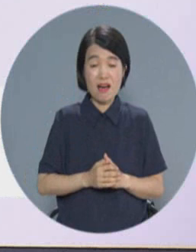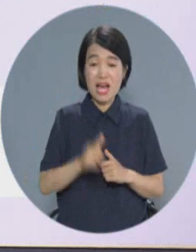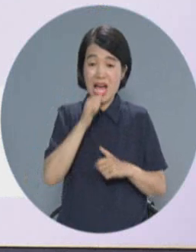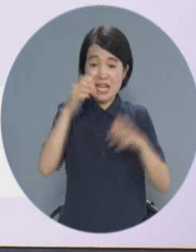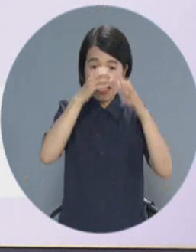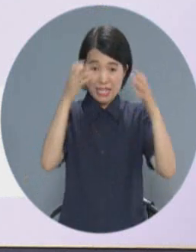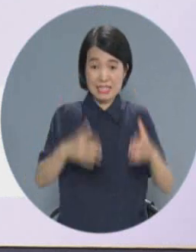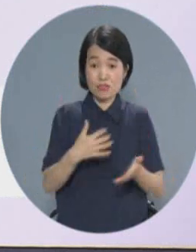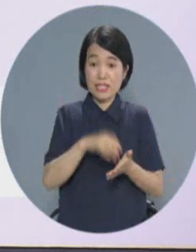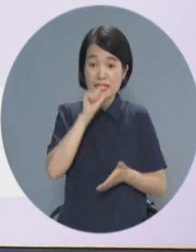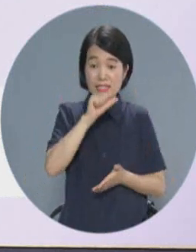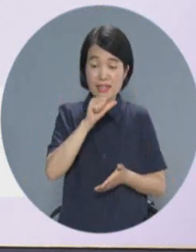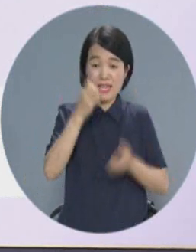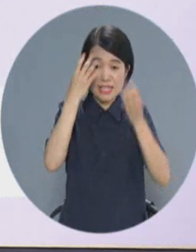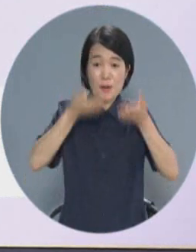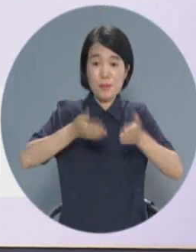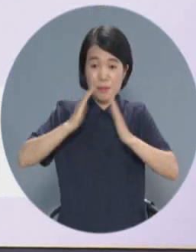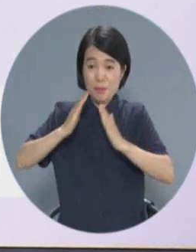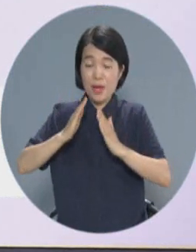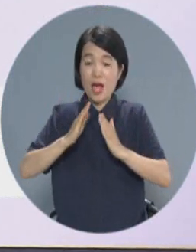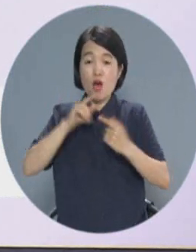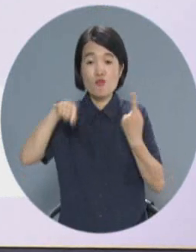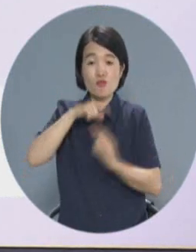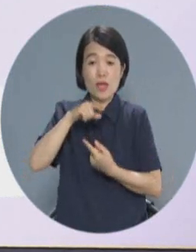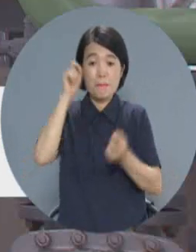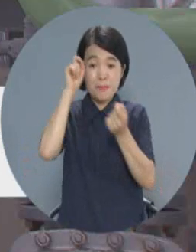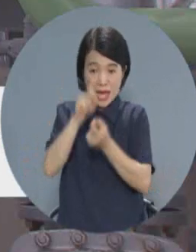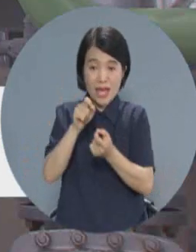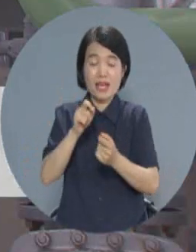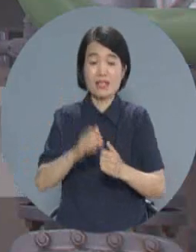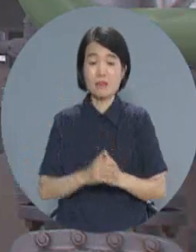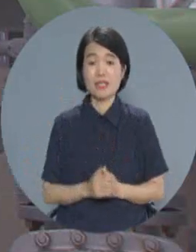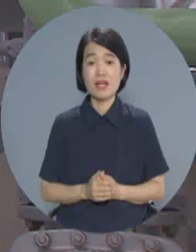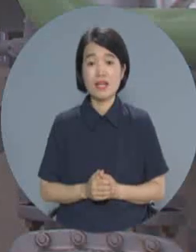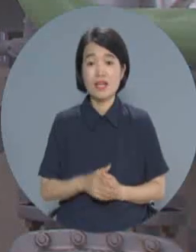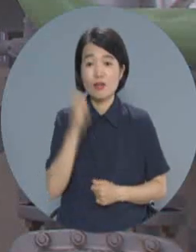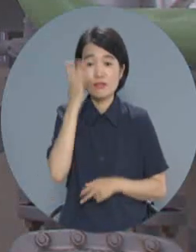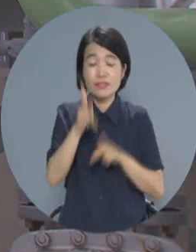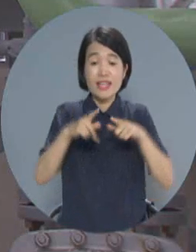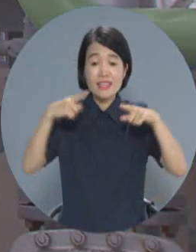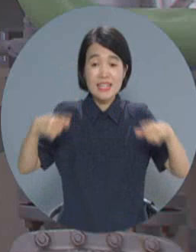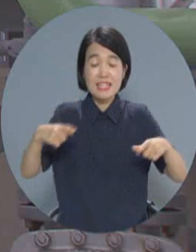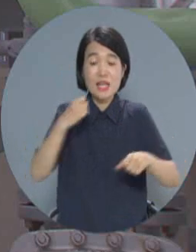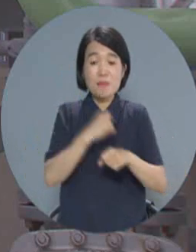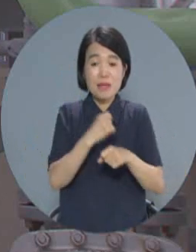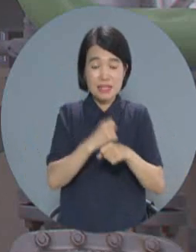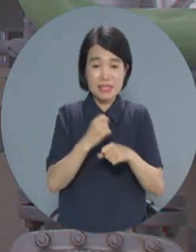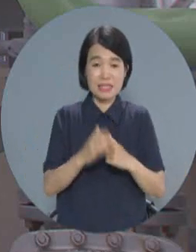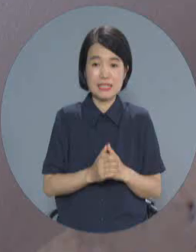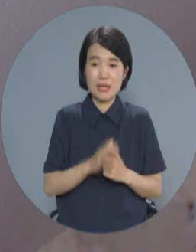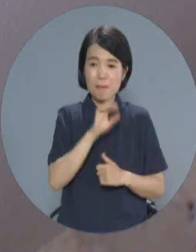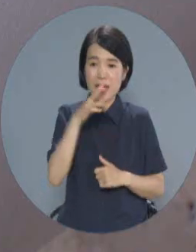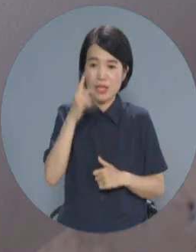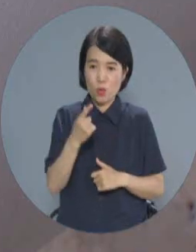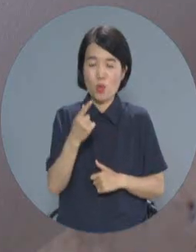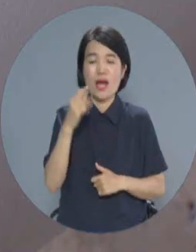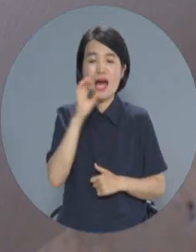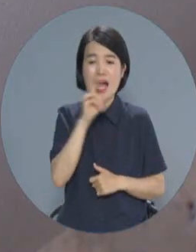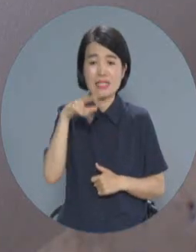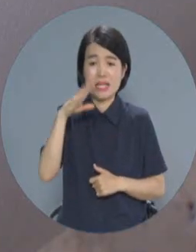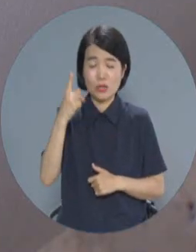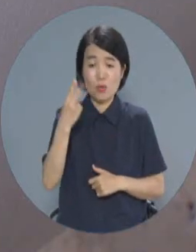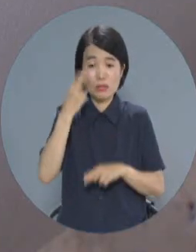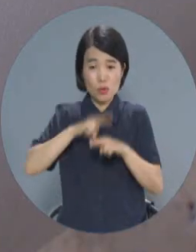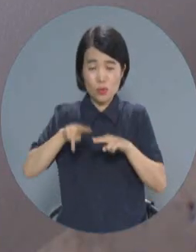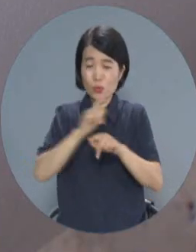5기가 각각 시설돼 본격 가동을 앞두고 있습니다. 여수 산단 내에서 생산되고 있는 페놀과 아세톤 등